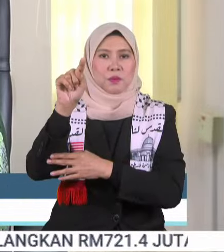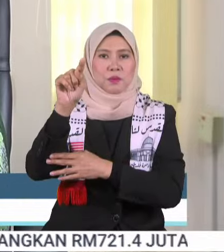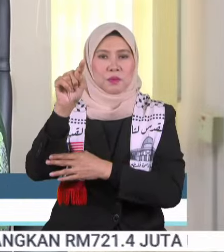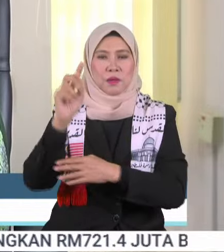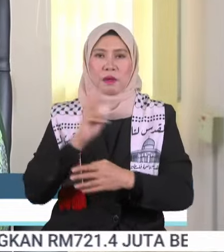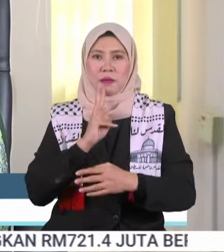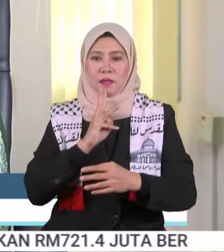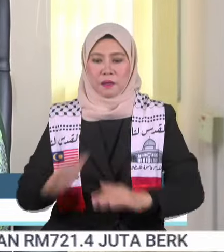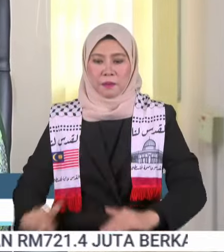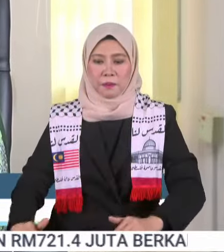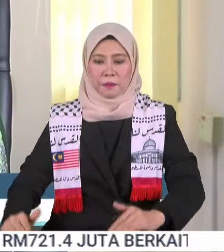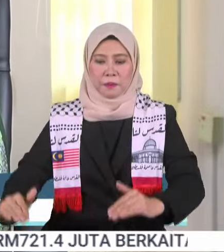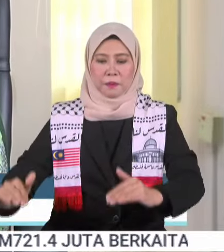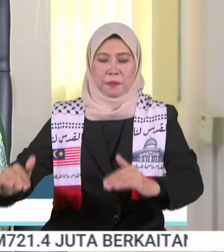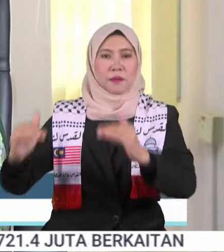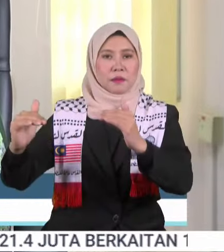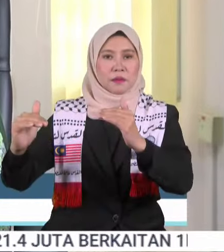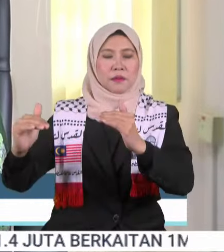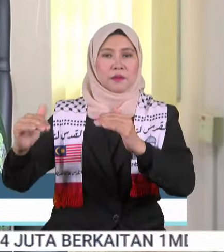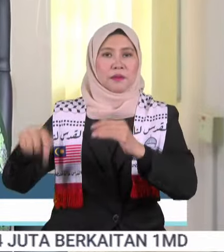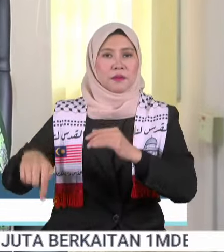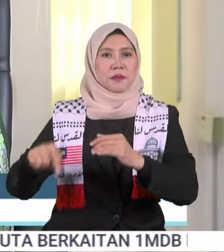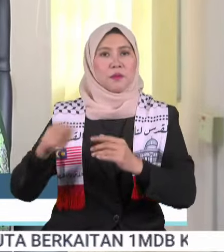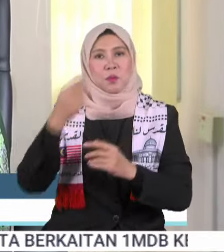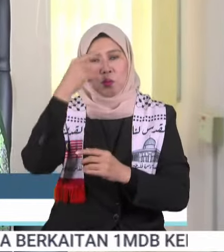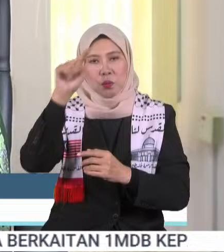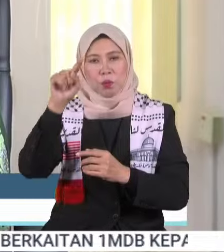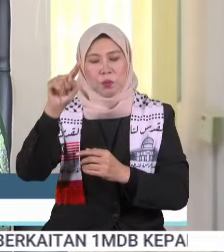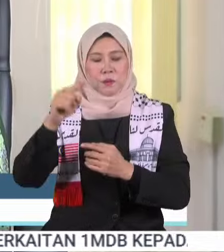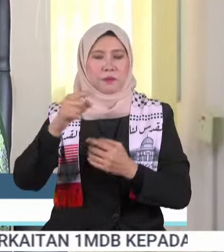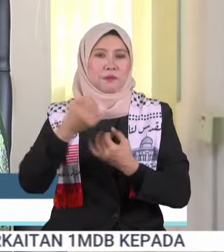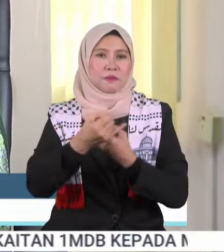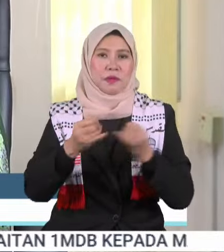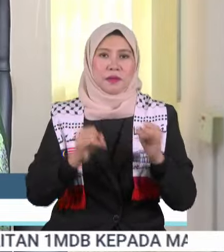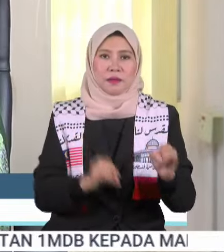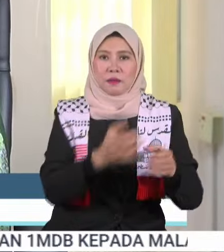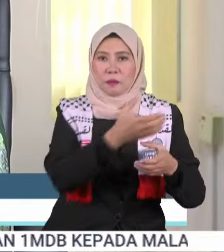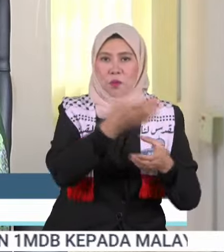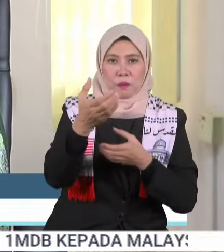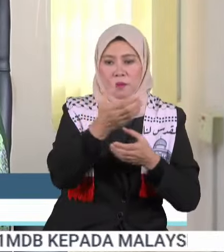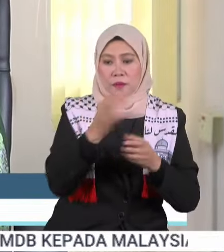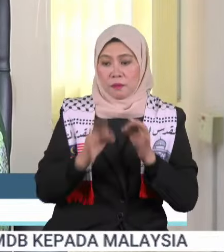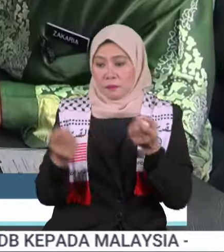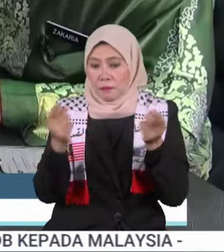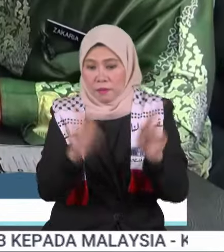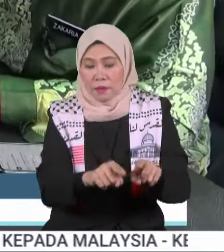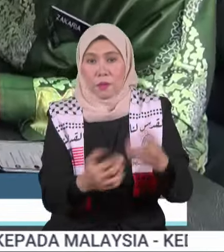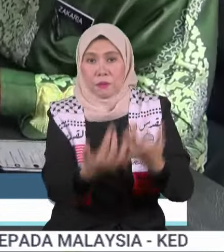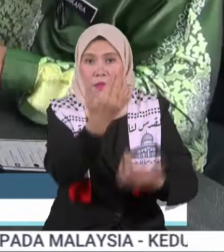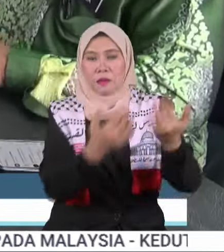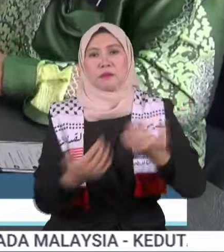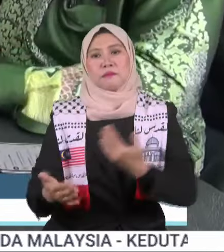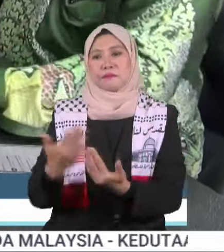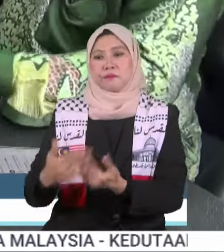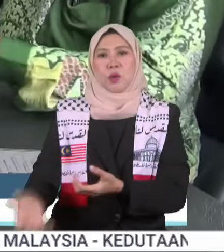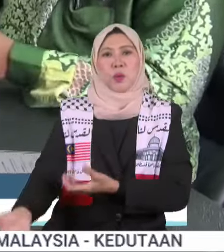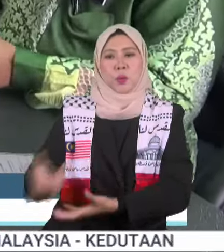paras air dan juga sebagai sumber air kepada Jabatan Bomba sekiranya berlaku kebakaran.